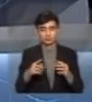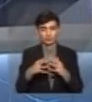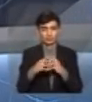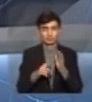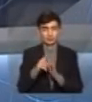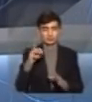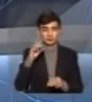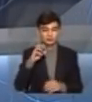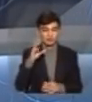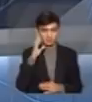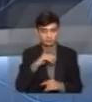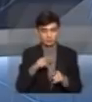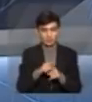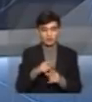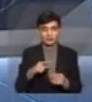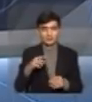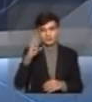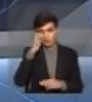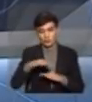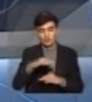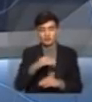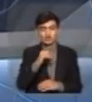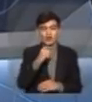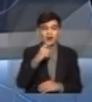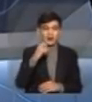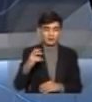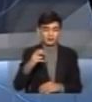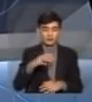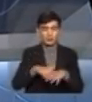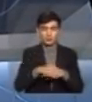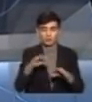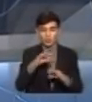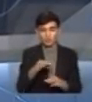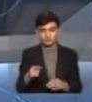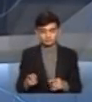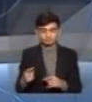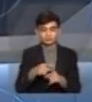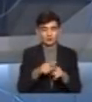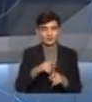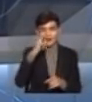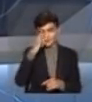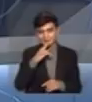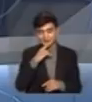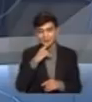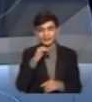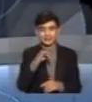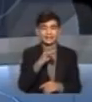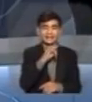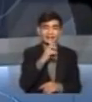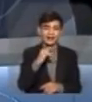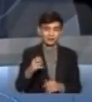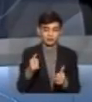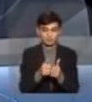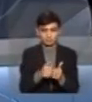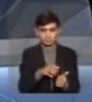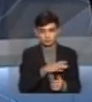қалып мемлекеттердің текетіресін жаһан халқы жайшылықпен айналып өте алмайтыны анық. Ал Қазақстан мен Иран арасы